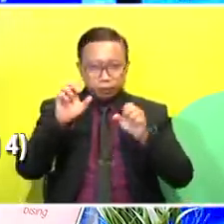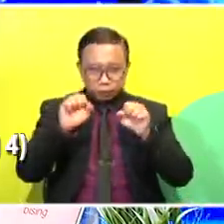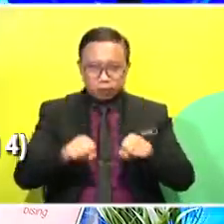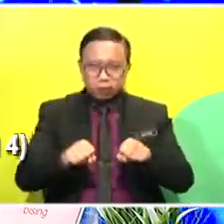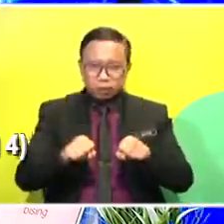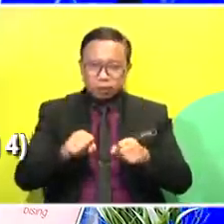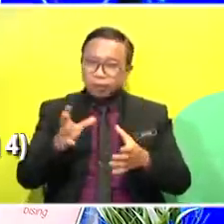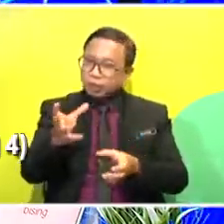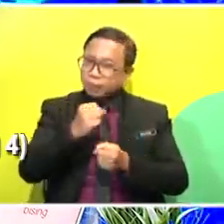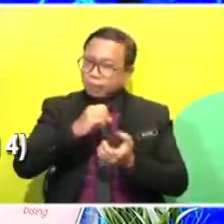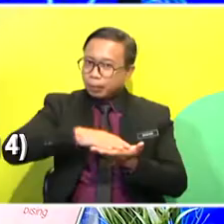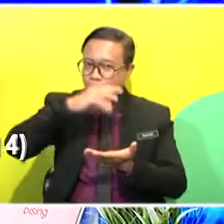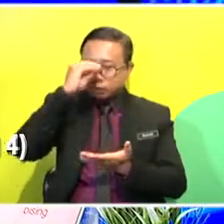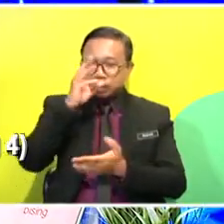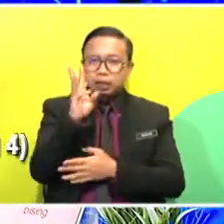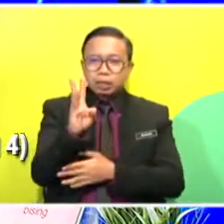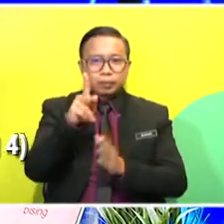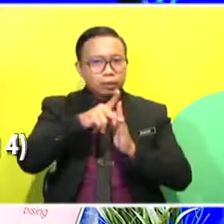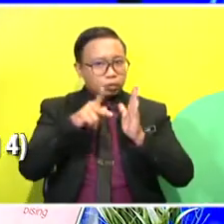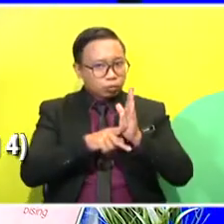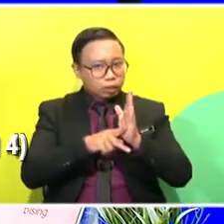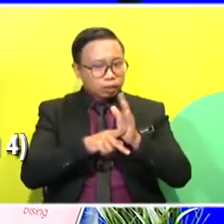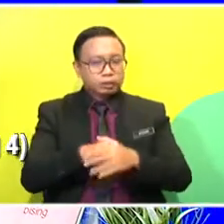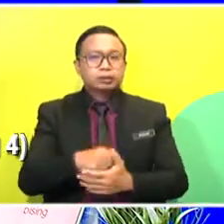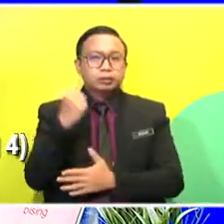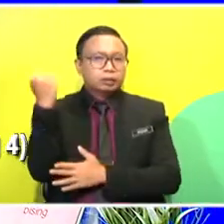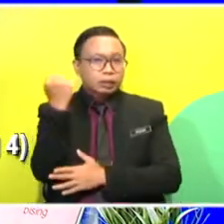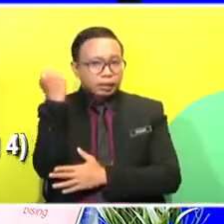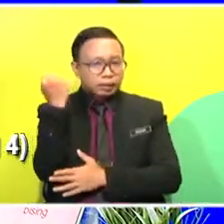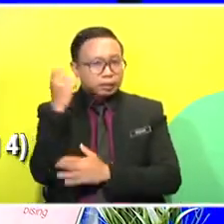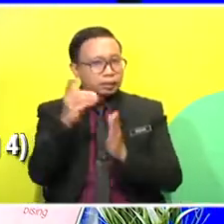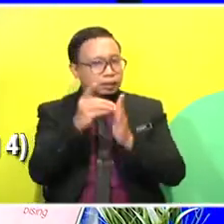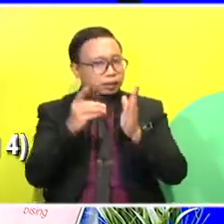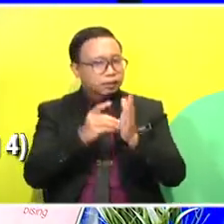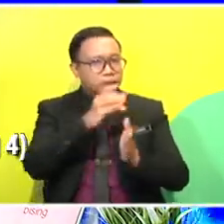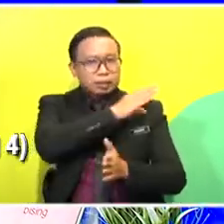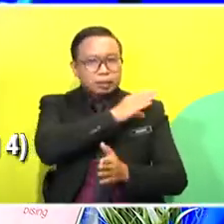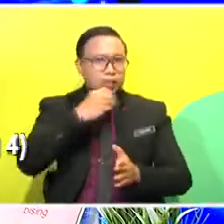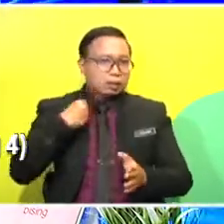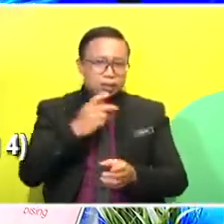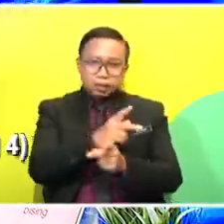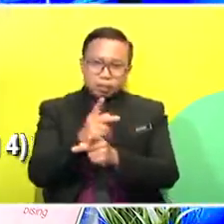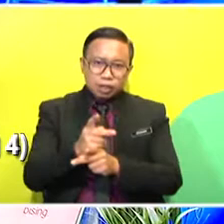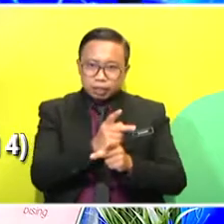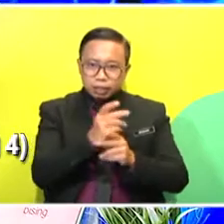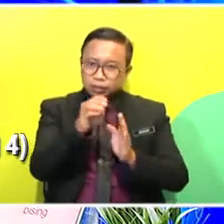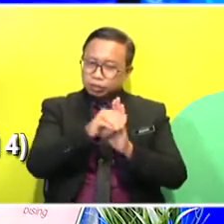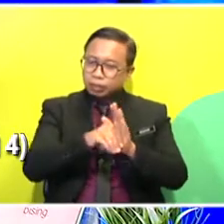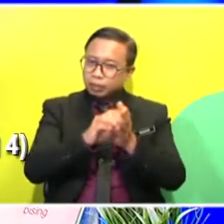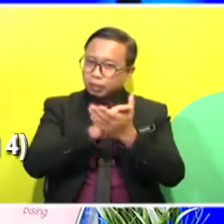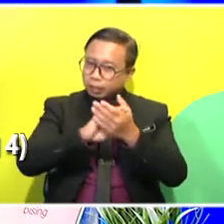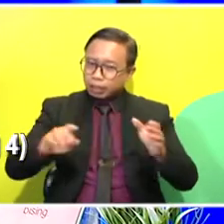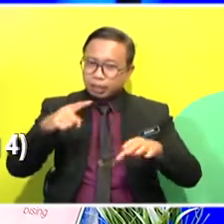peraturan yang perlu kita ikuti bagi memastikan kita sentiasa berdisiplin dan menjaga keselamatan diri ketika di makmal